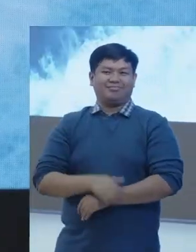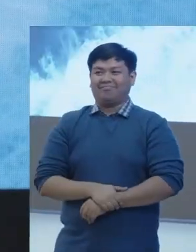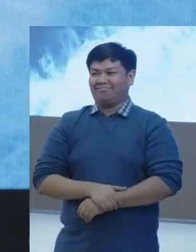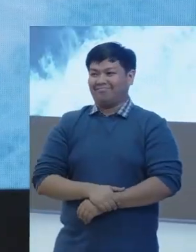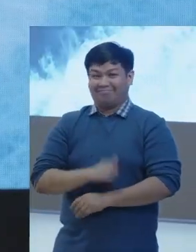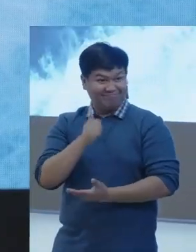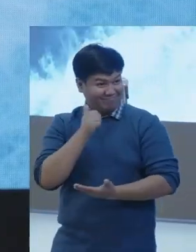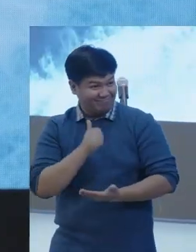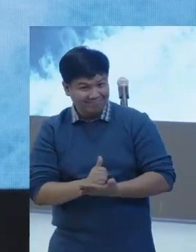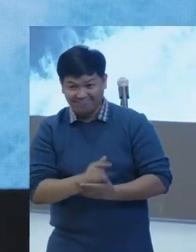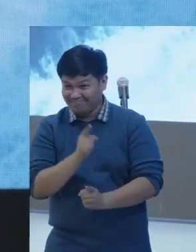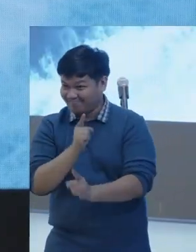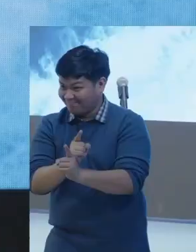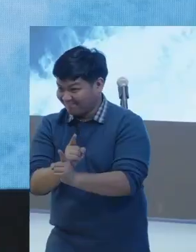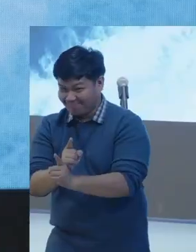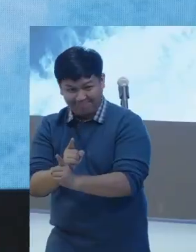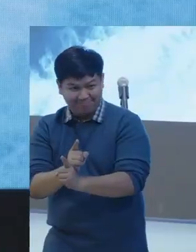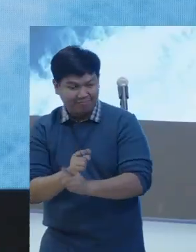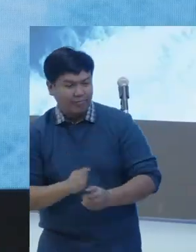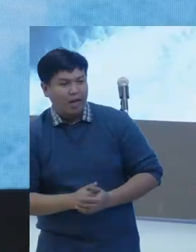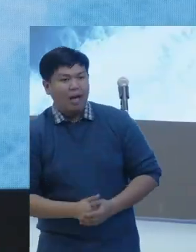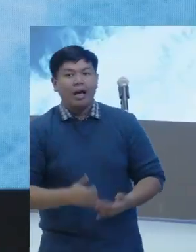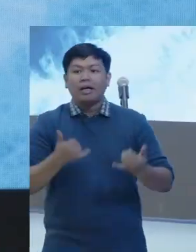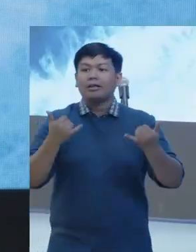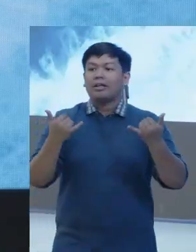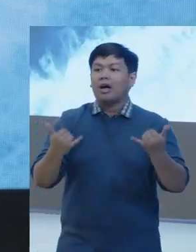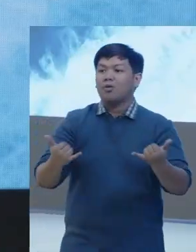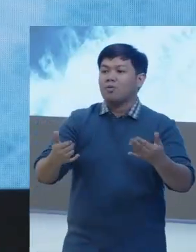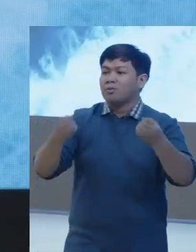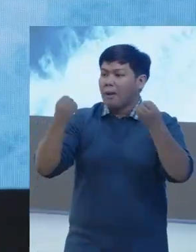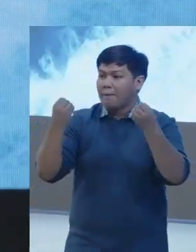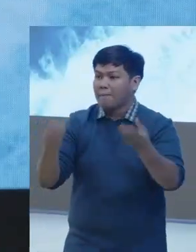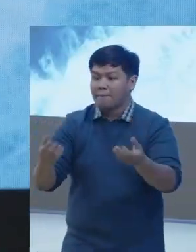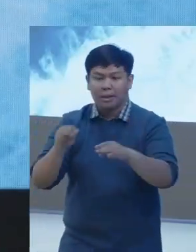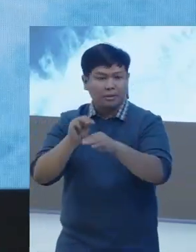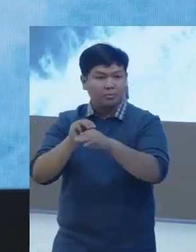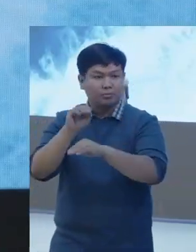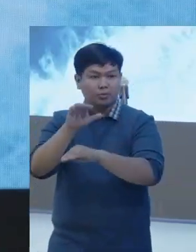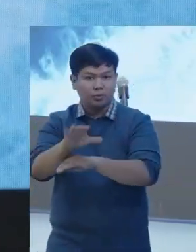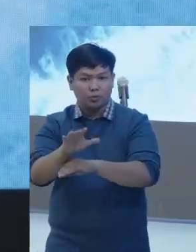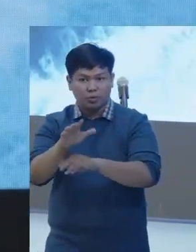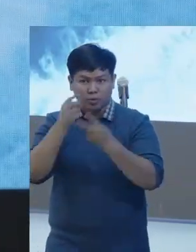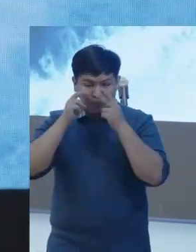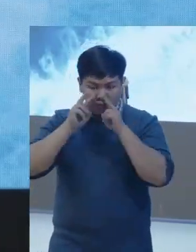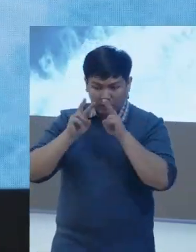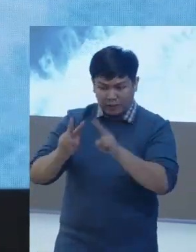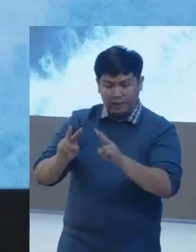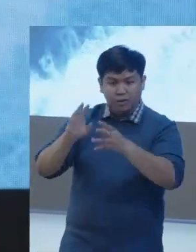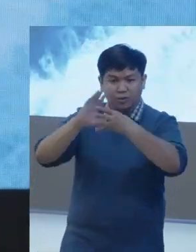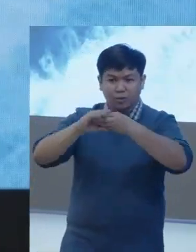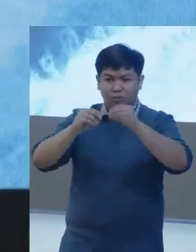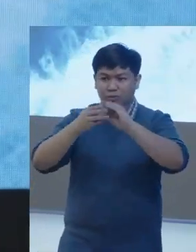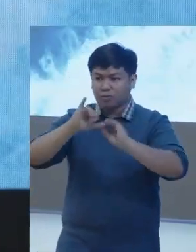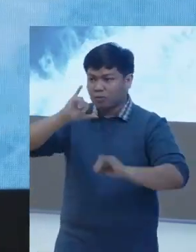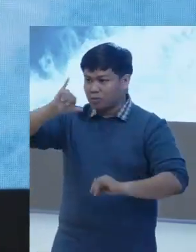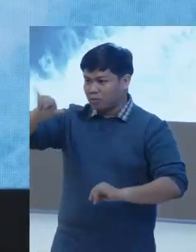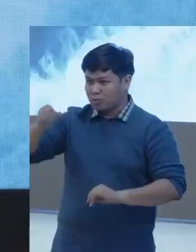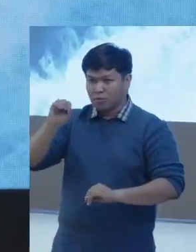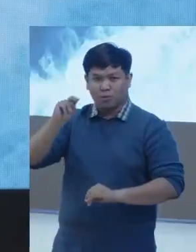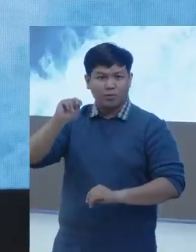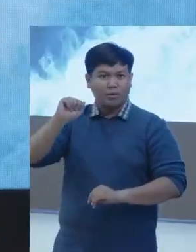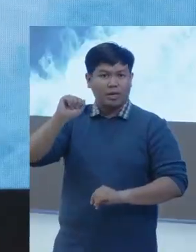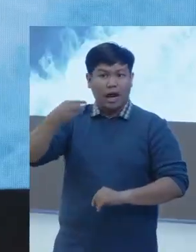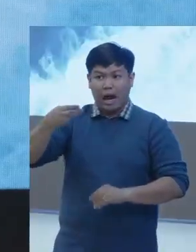Ang pinakadakilang milagro at maraming milagro ang makikita natin sa kwento ni Jonah.